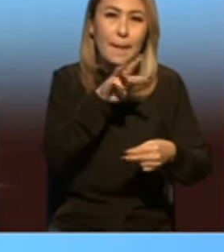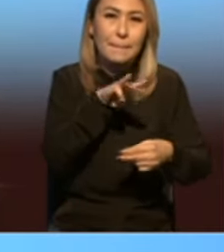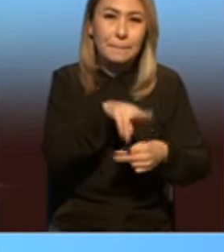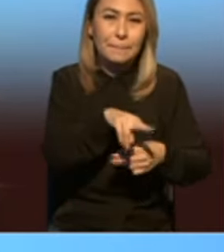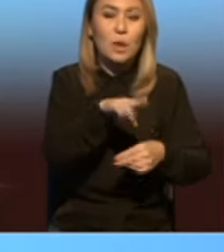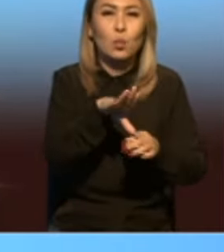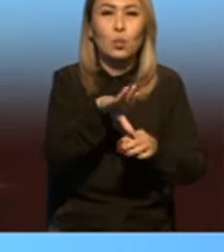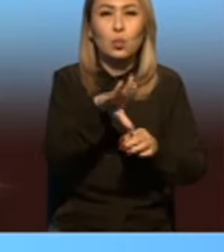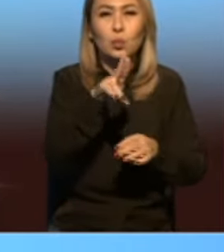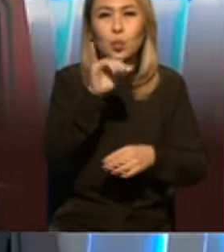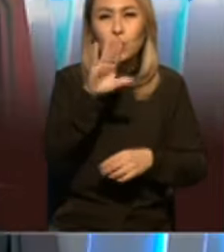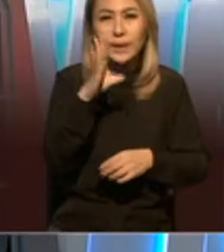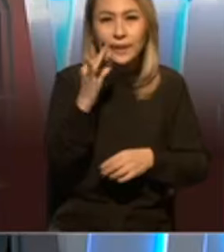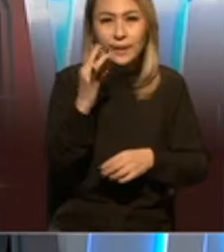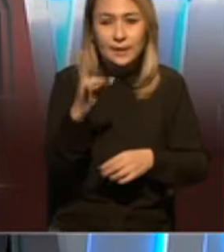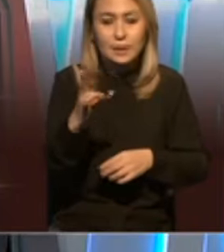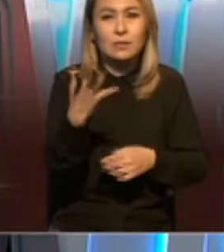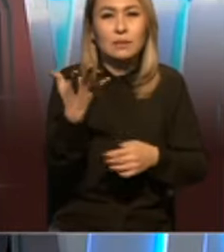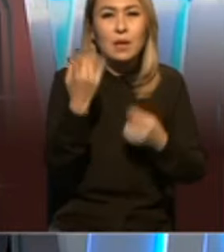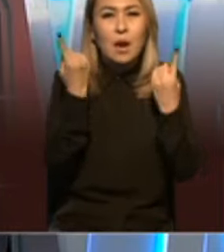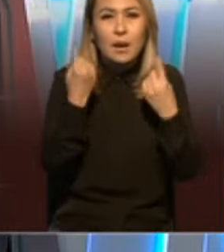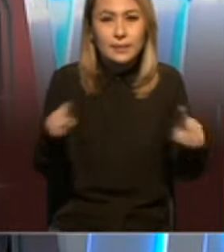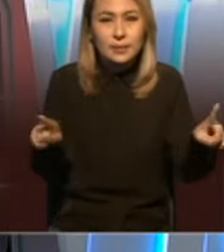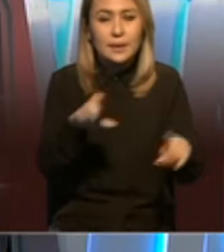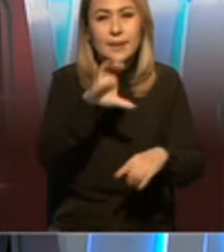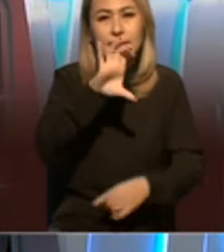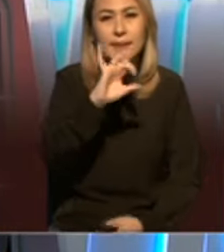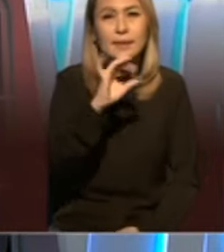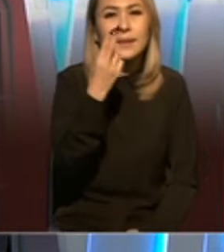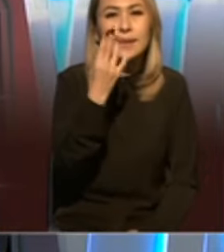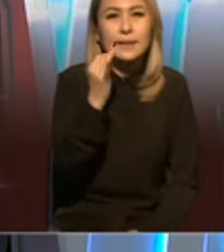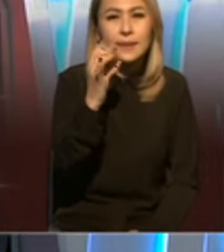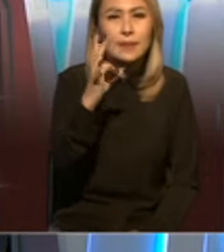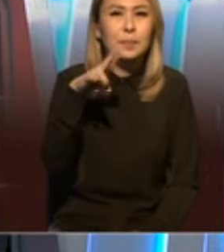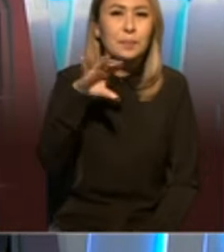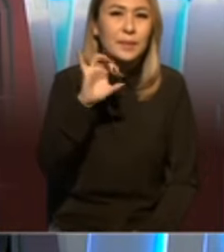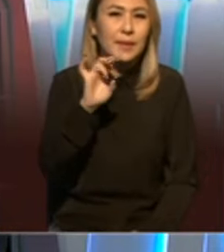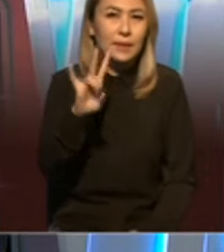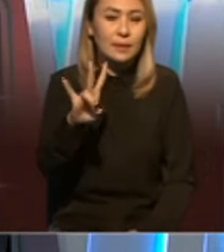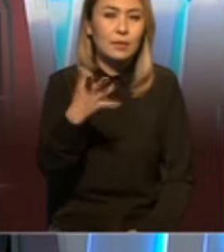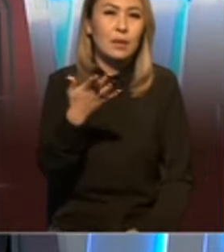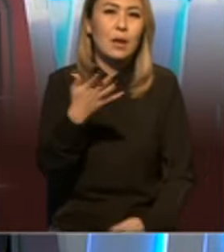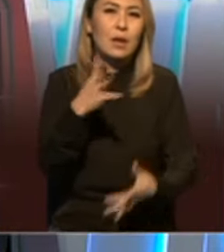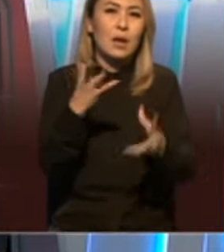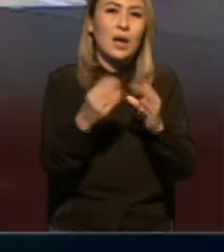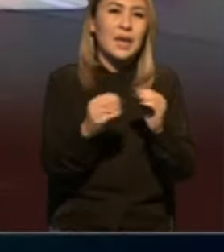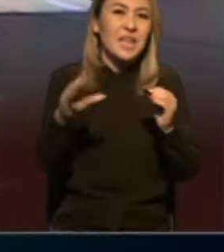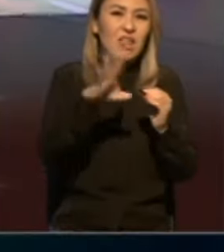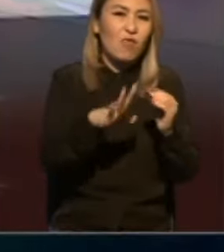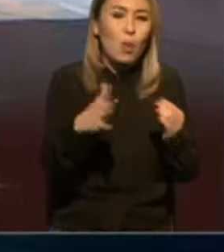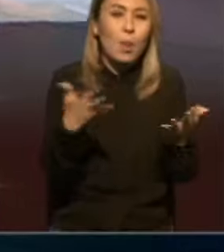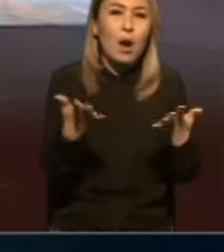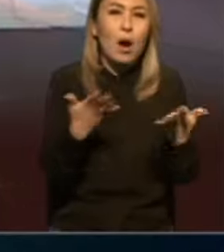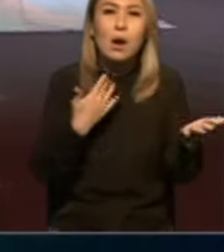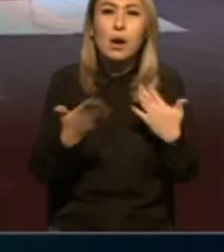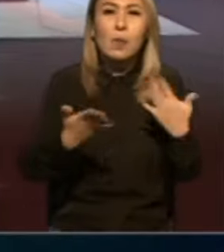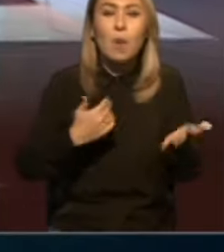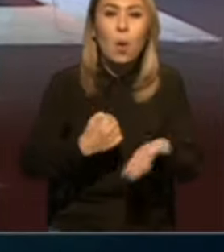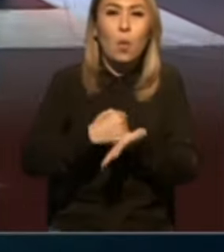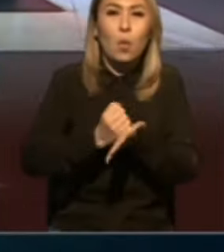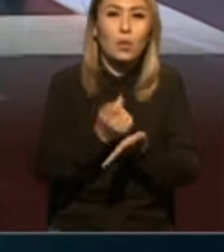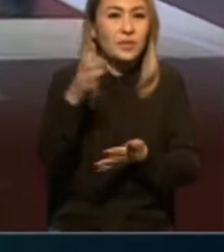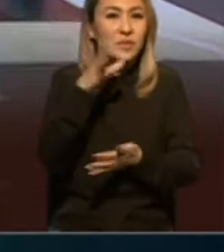Трамптың Путинмен айталық, басқа да Си Цзиньпин, Еуропада Орбан сияқты қандай қарым-қатынасты орнатқан